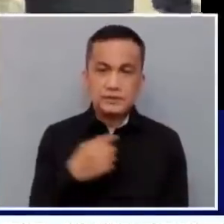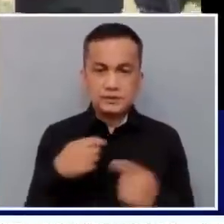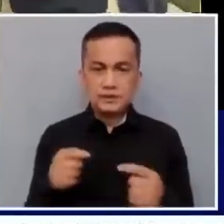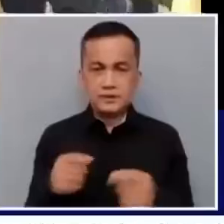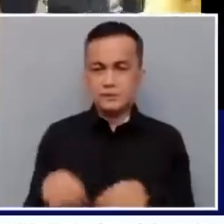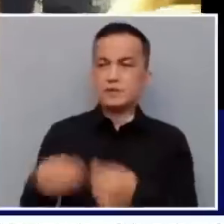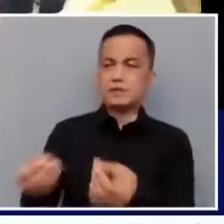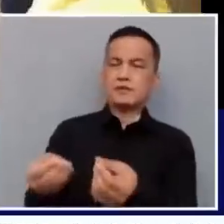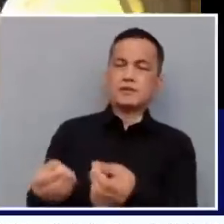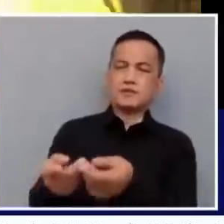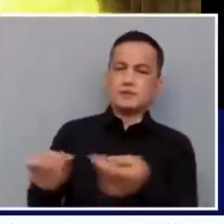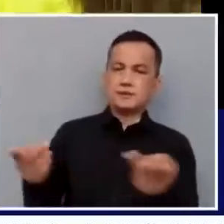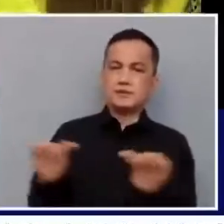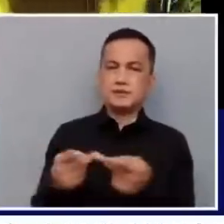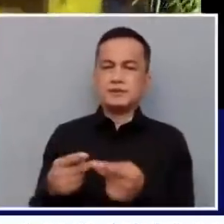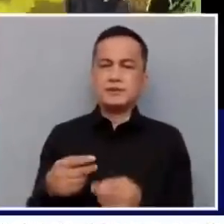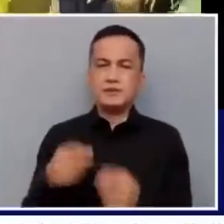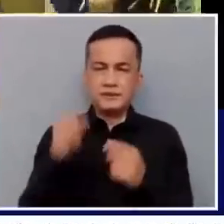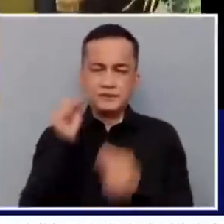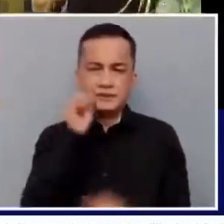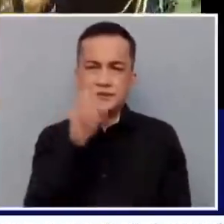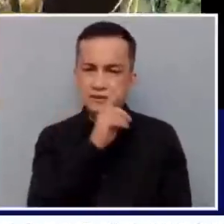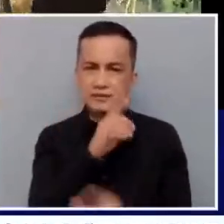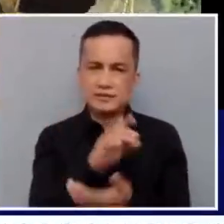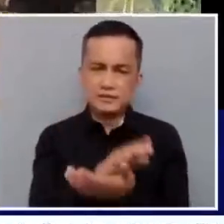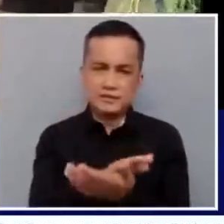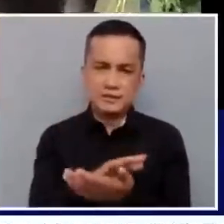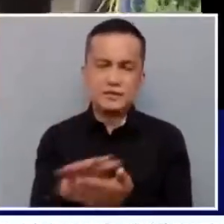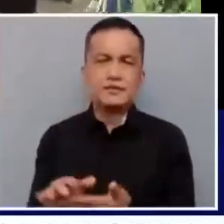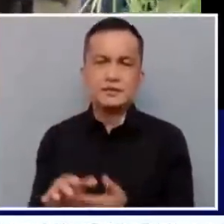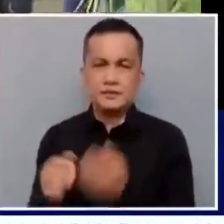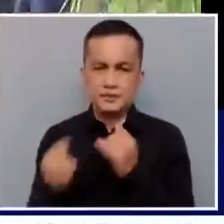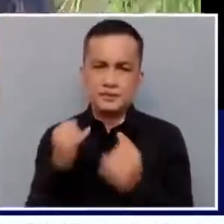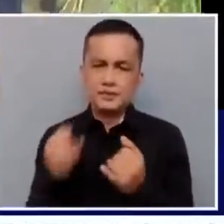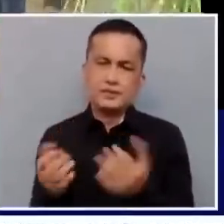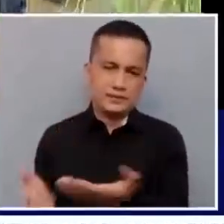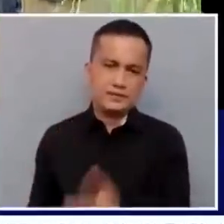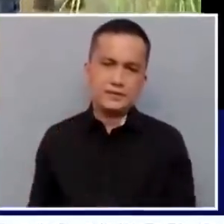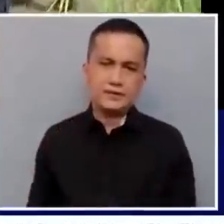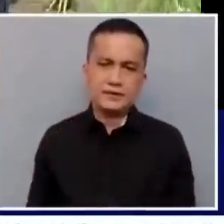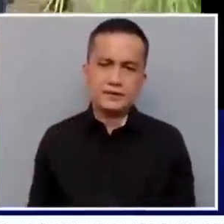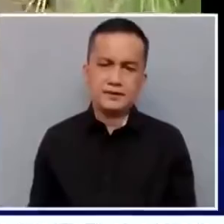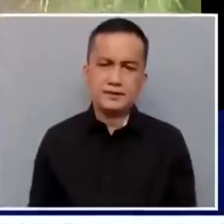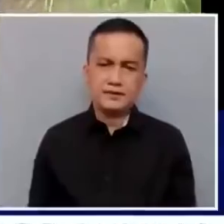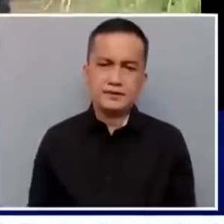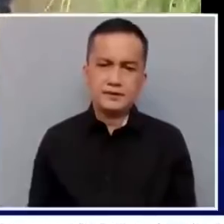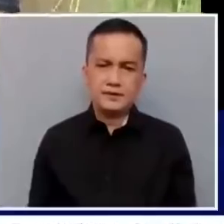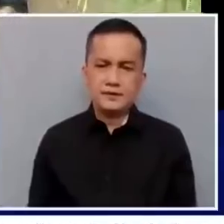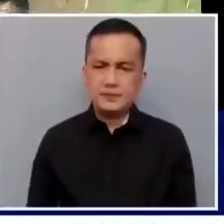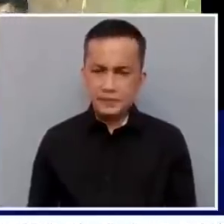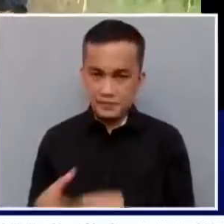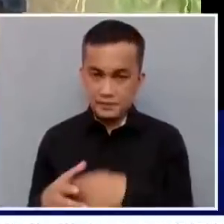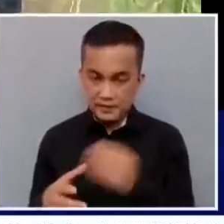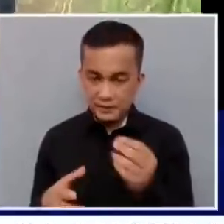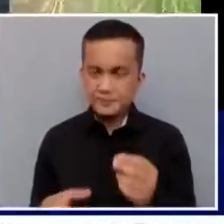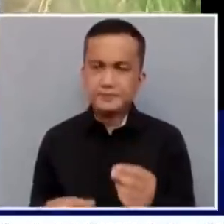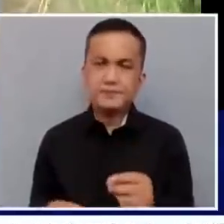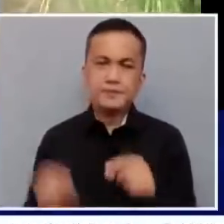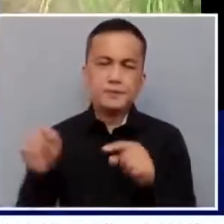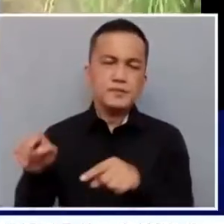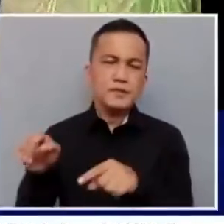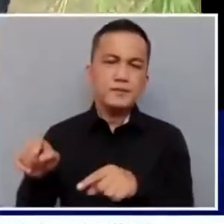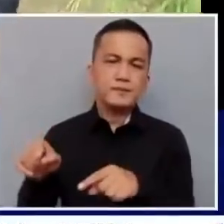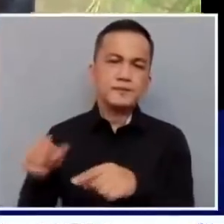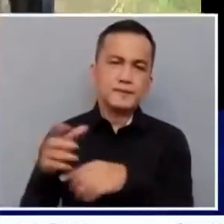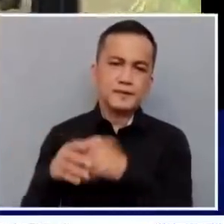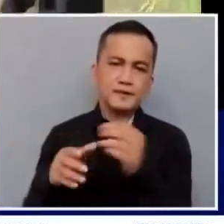si Mayor Sara para naman maayos yung mag-i-interview. Pero ito, pumapwesto na siya, nakalabas na siya. Dito lang sa may labas